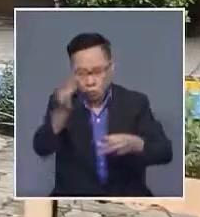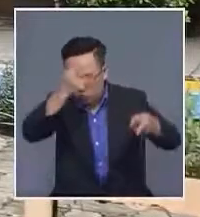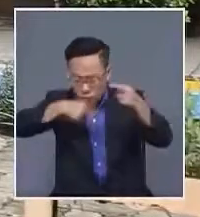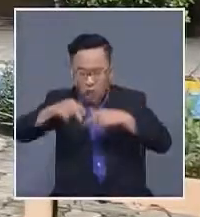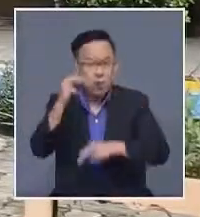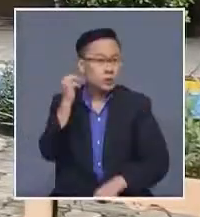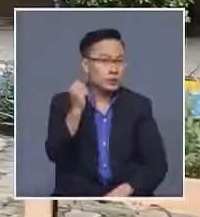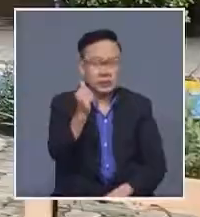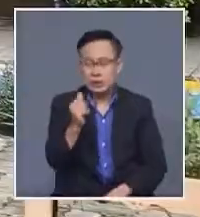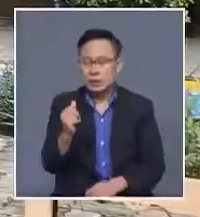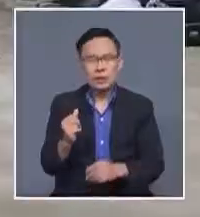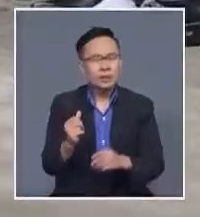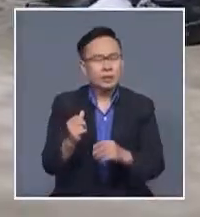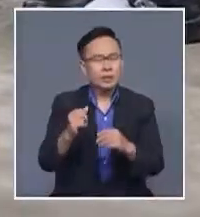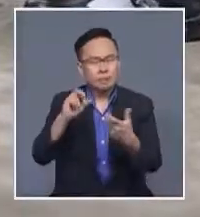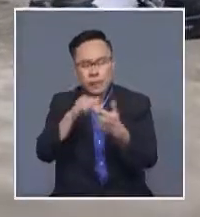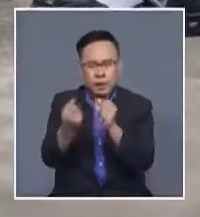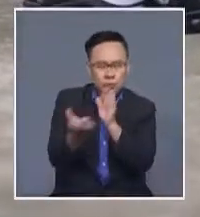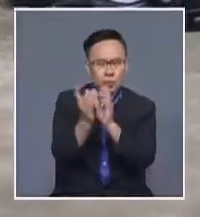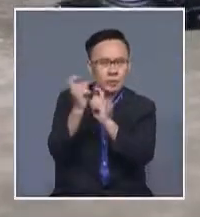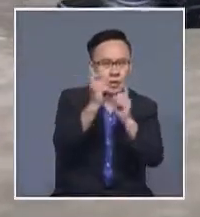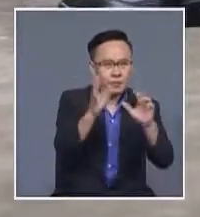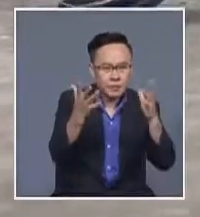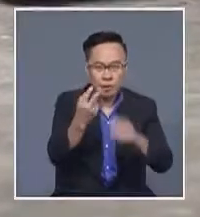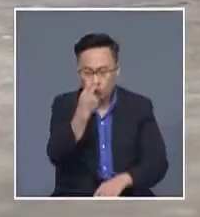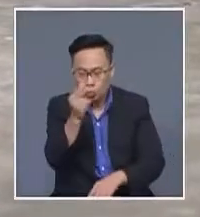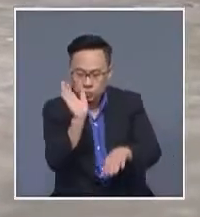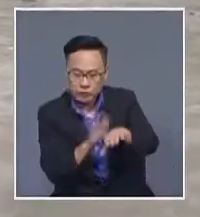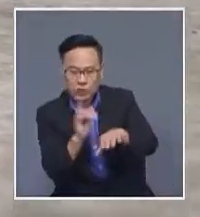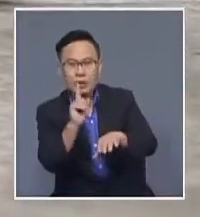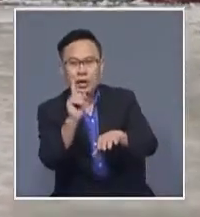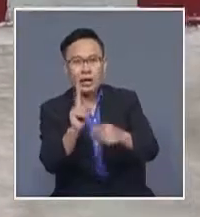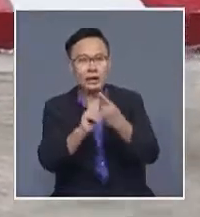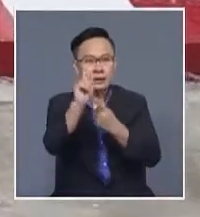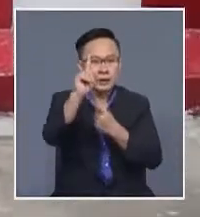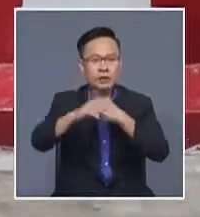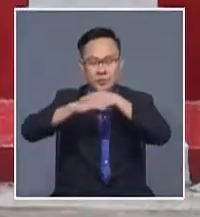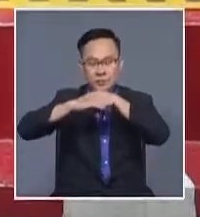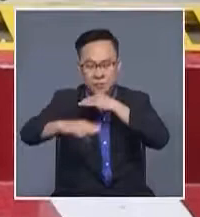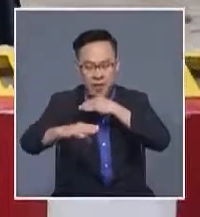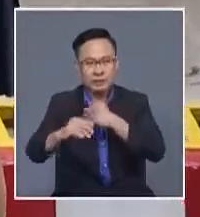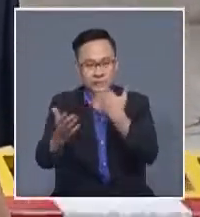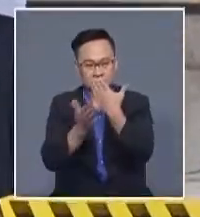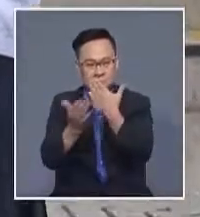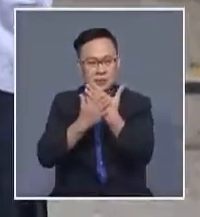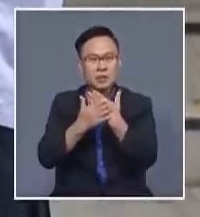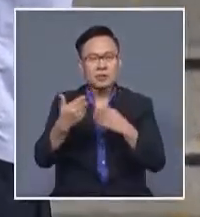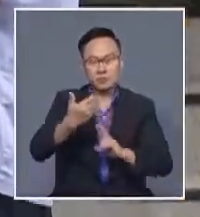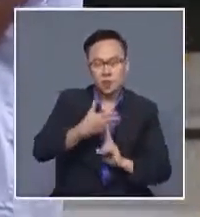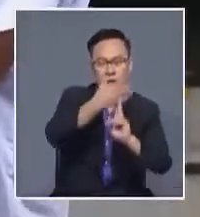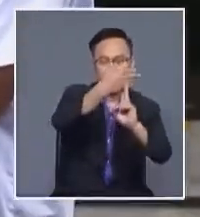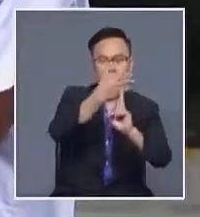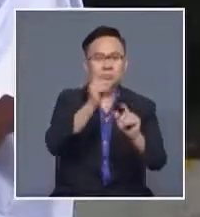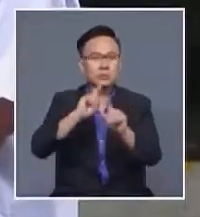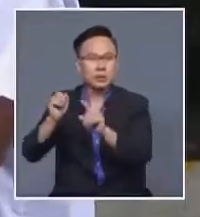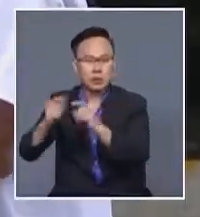ความปลอดภัยในโรงเรียนของเรานั้นมีการเขียนป้ายเตือนมีป้ายห้ามและข้อควรระวังต่างๆที่ติดตั้งไว้ทั่วโรงเรียนครับ